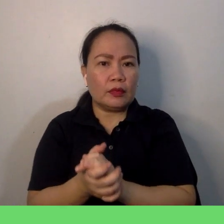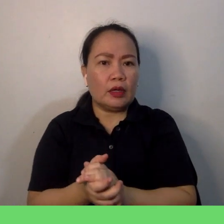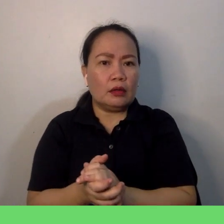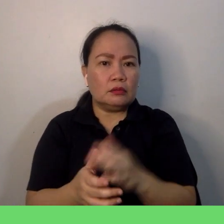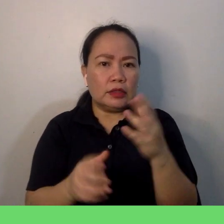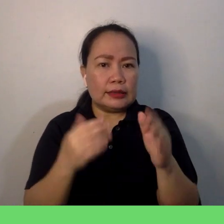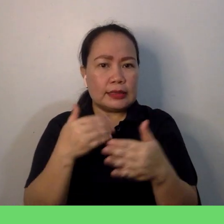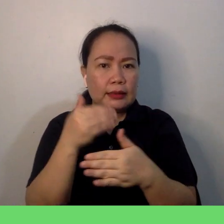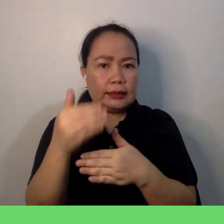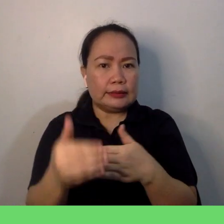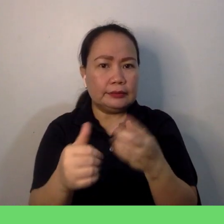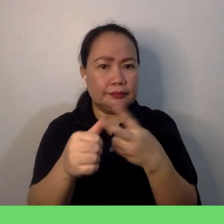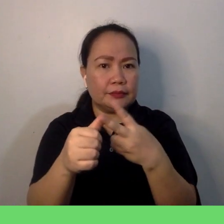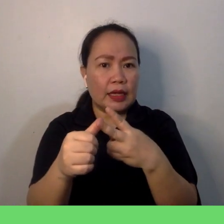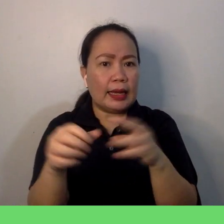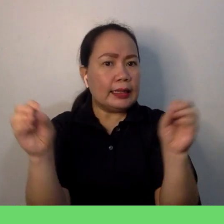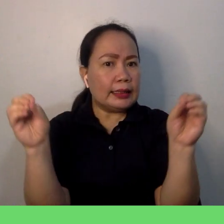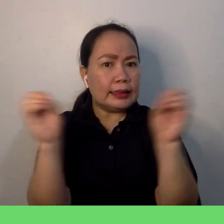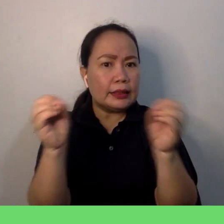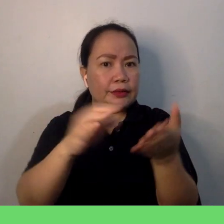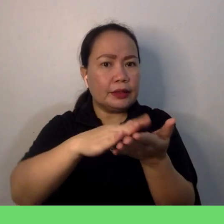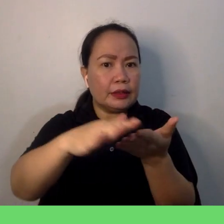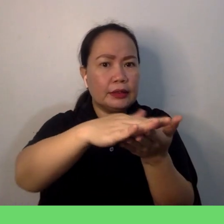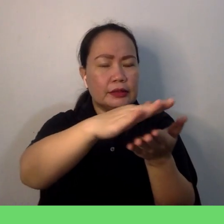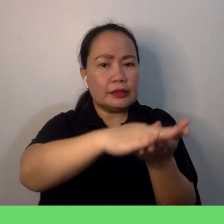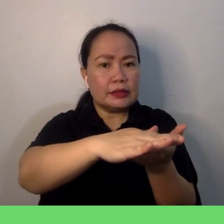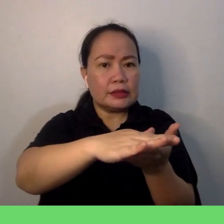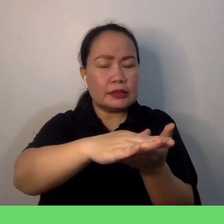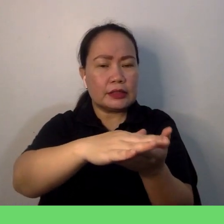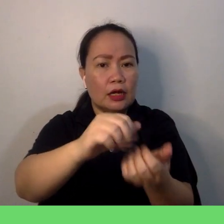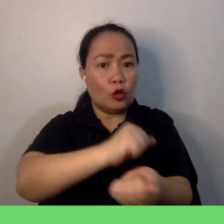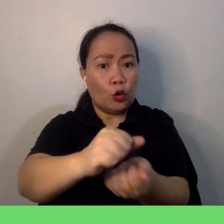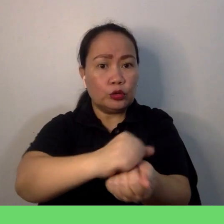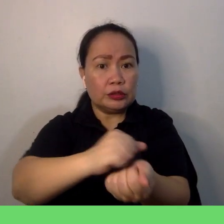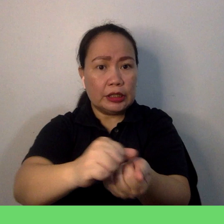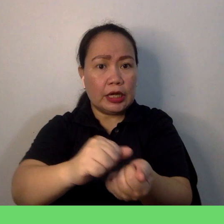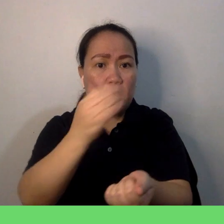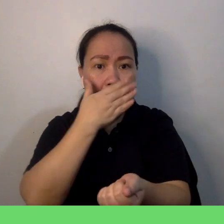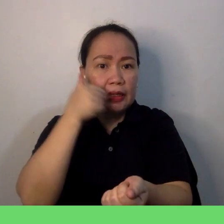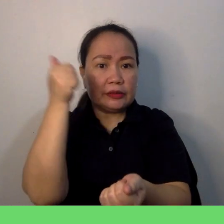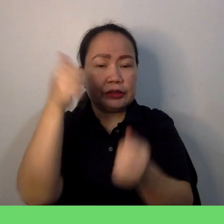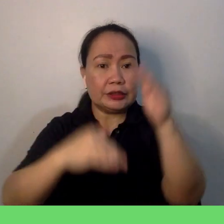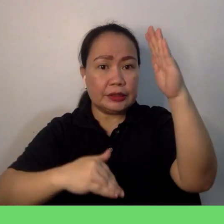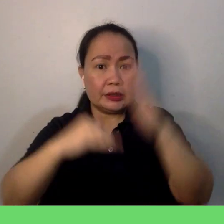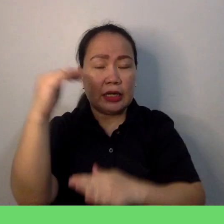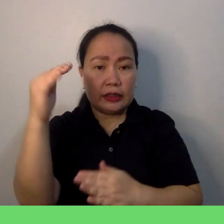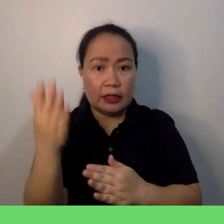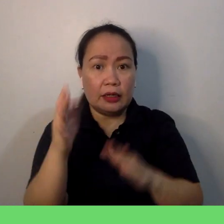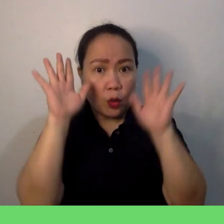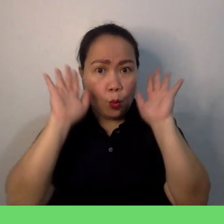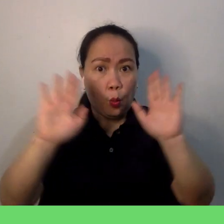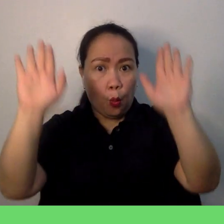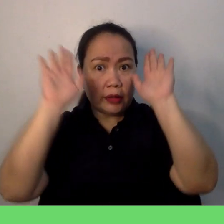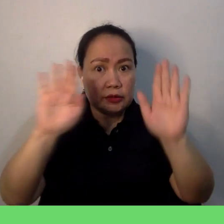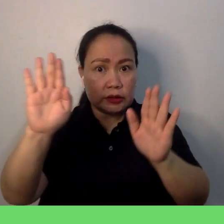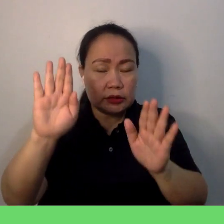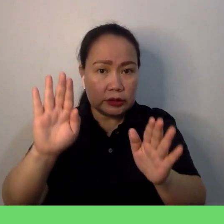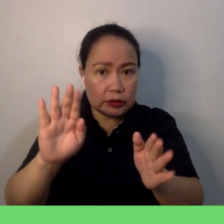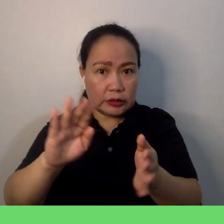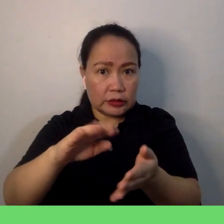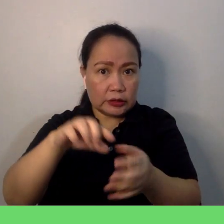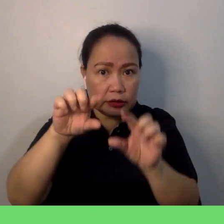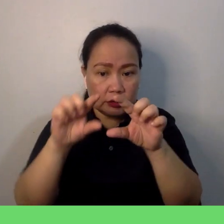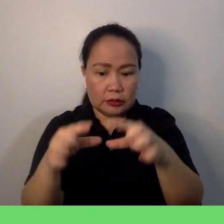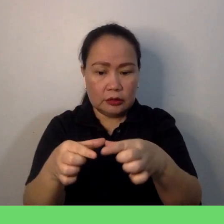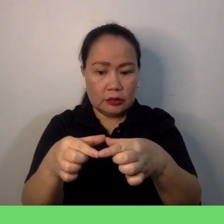Wonder detergent bar. So, how will you know that a detergent bar is better? Okay? So,